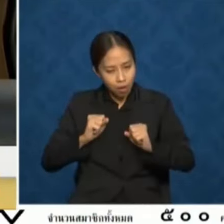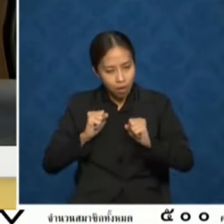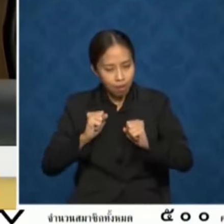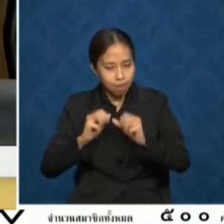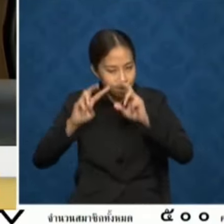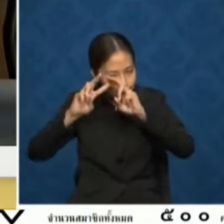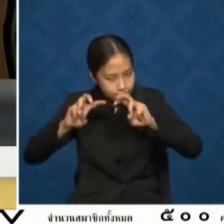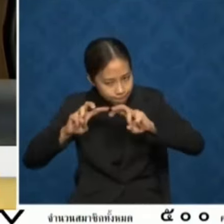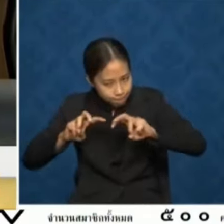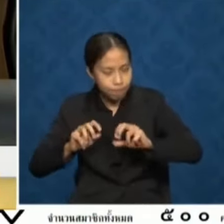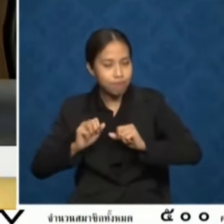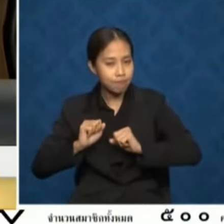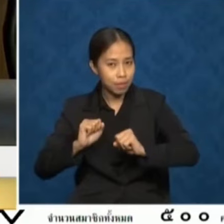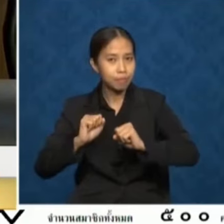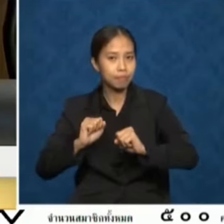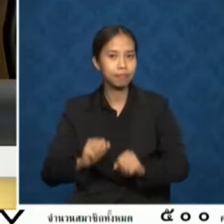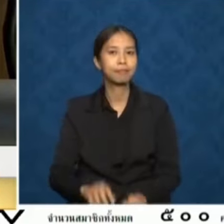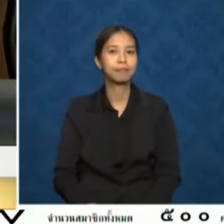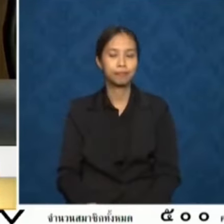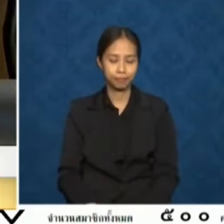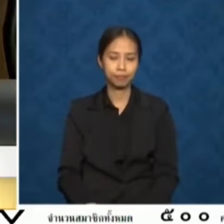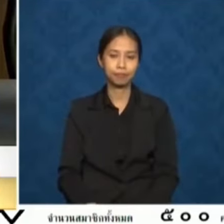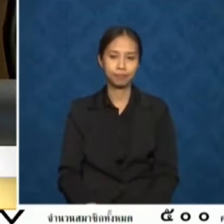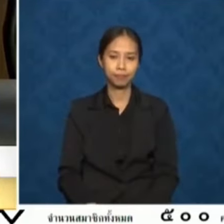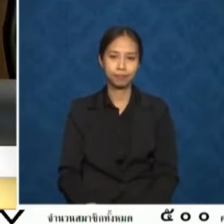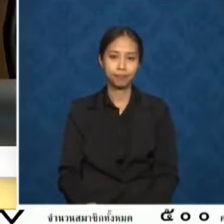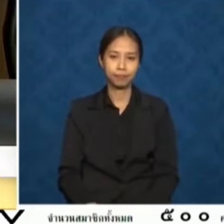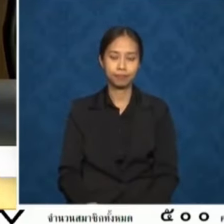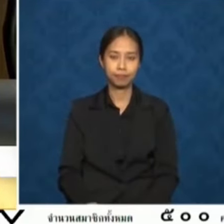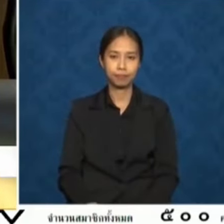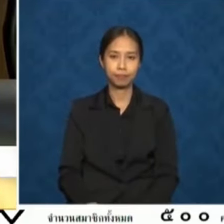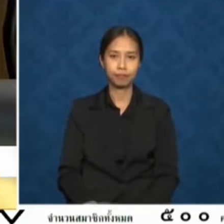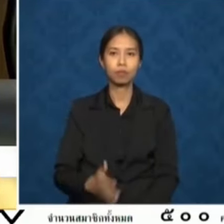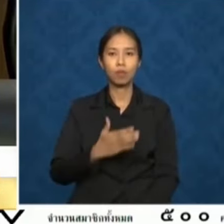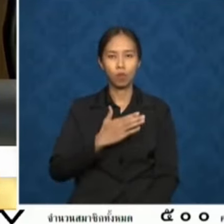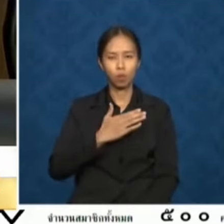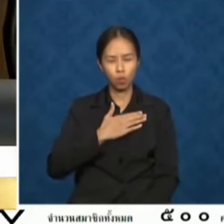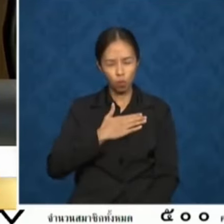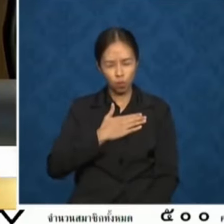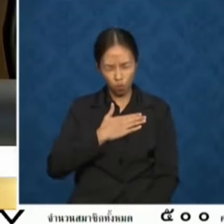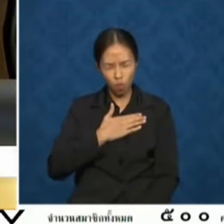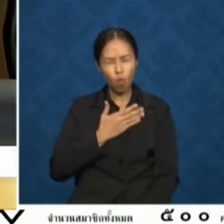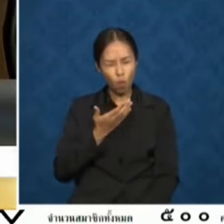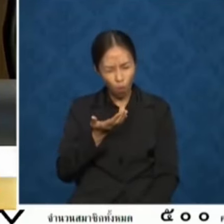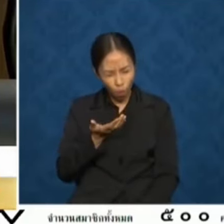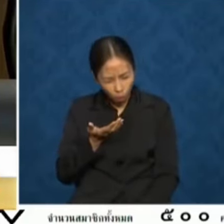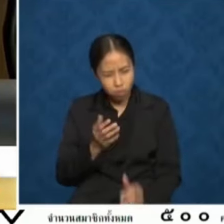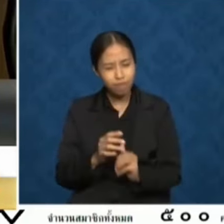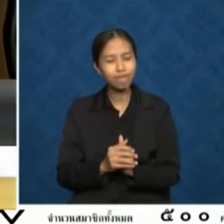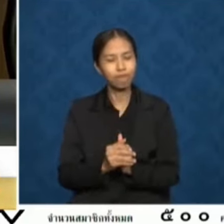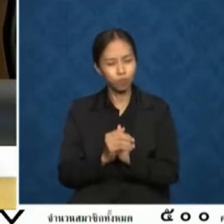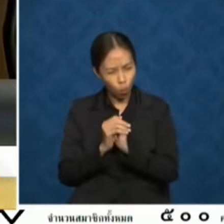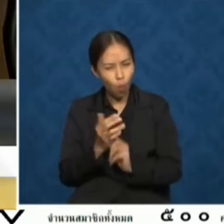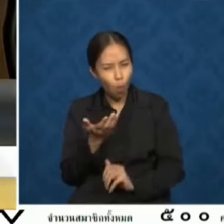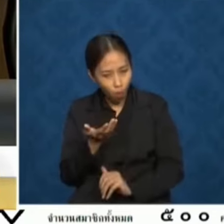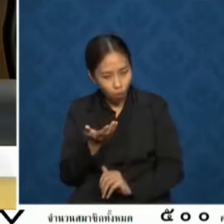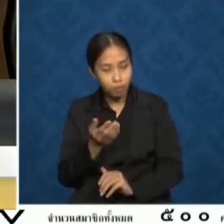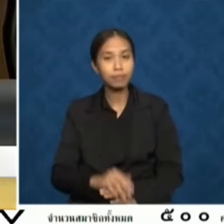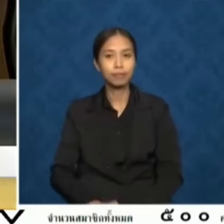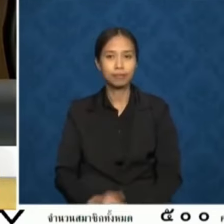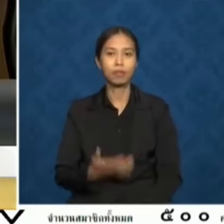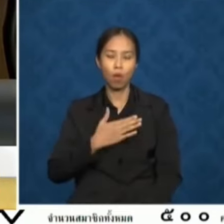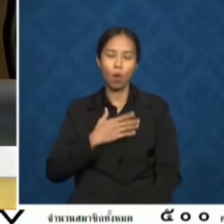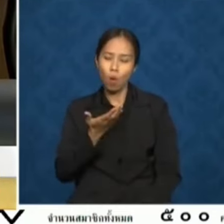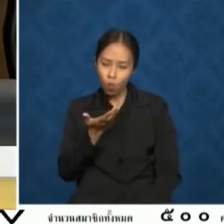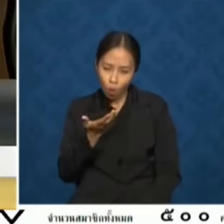เรื่องนี้อยู่นะครับท้ายที่สุดท่านประธานที่เคารพครับผมวิงวอนนะครับ วิงวอนท่านผู้